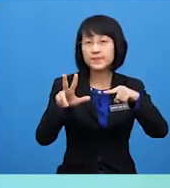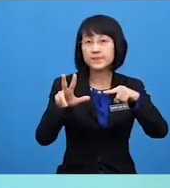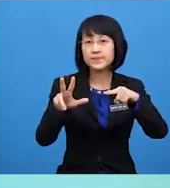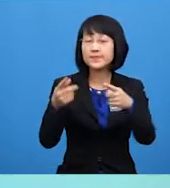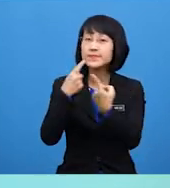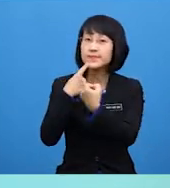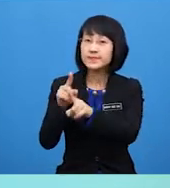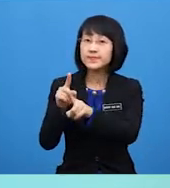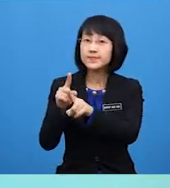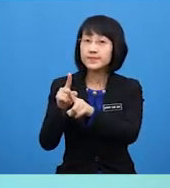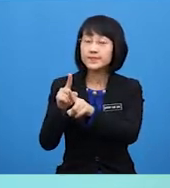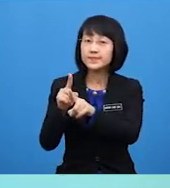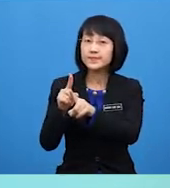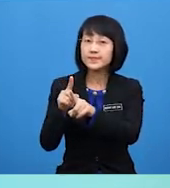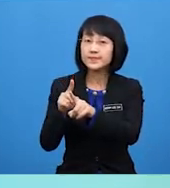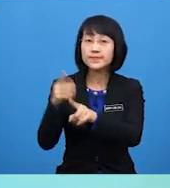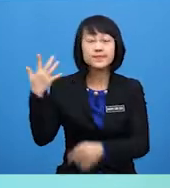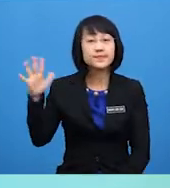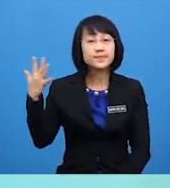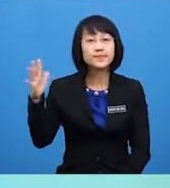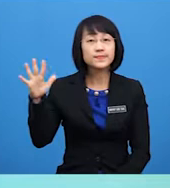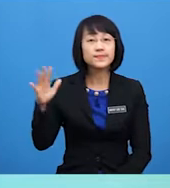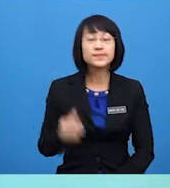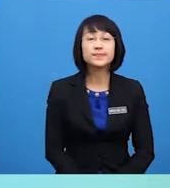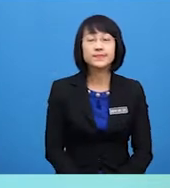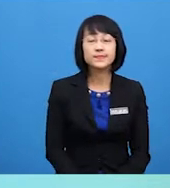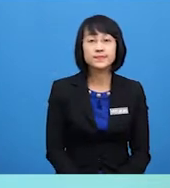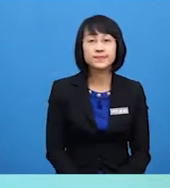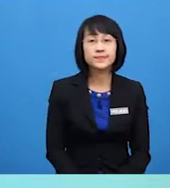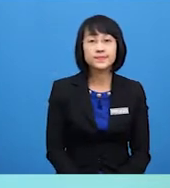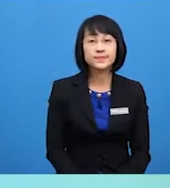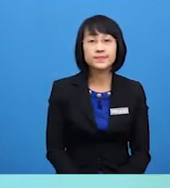45/3, jawapannya adalah 15.